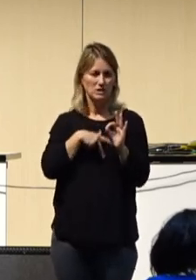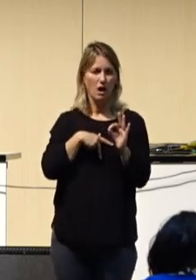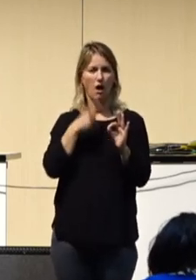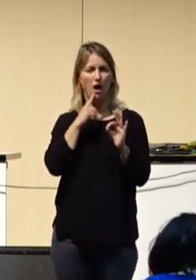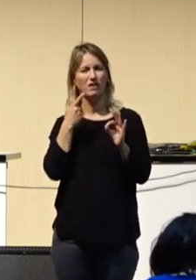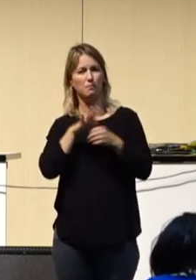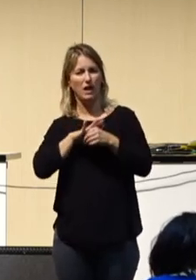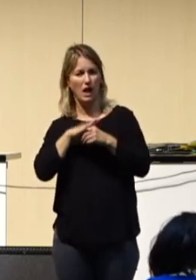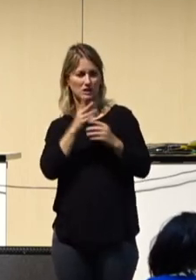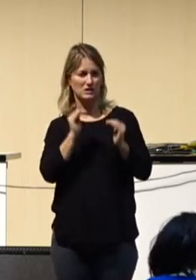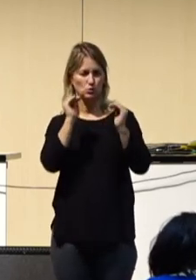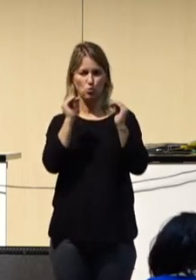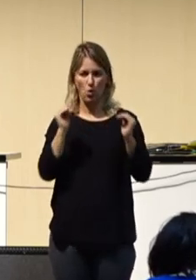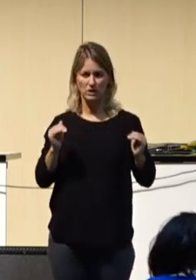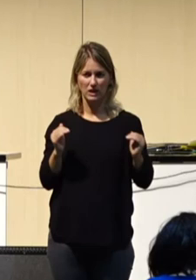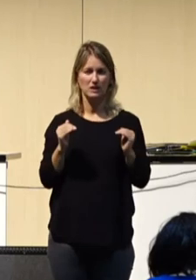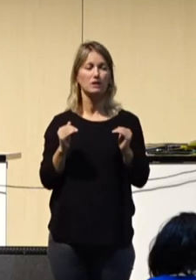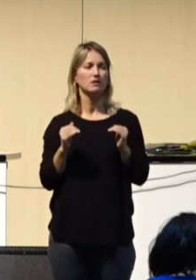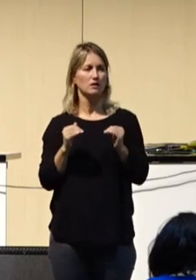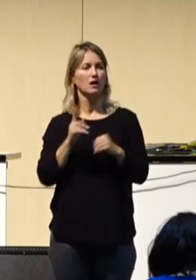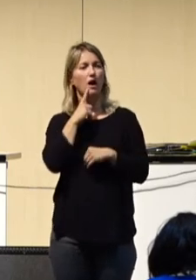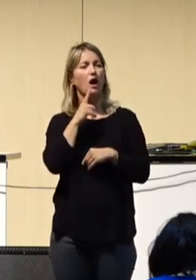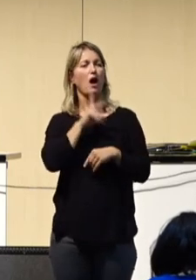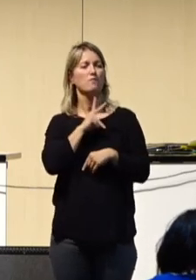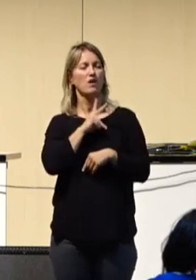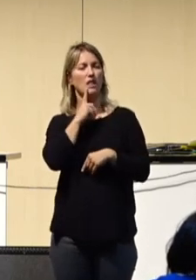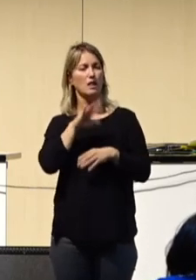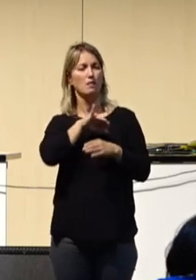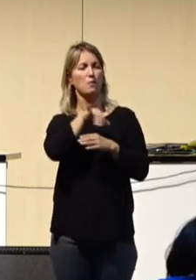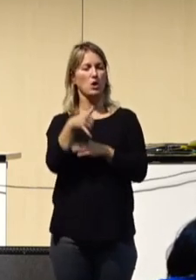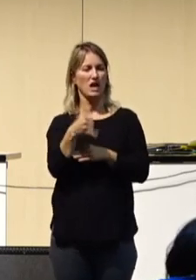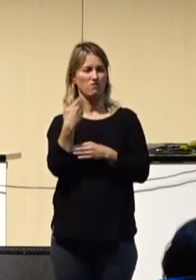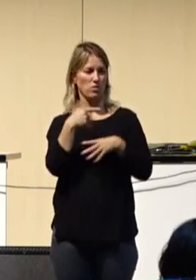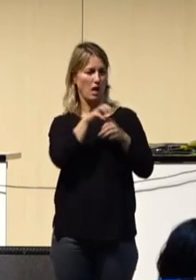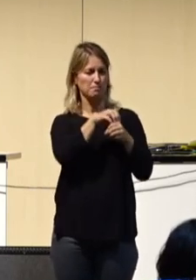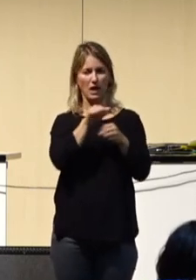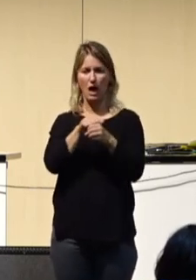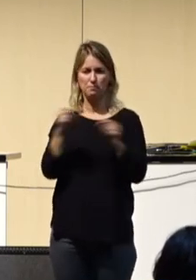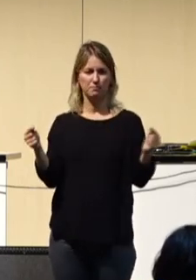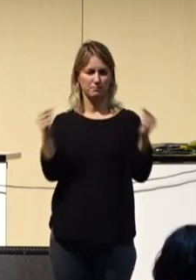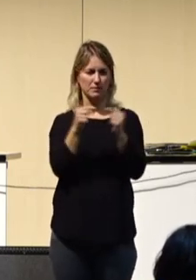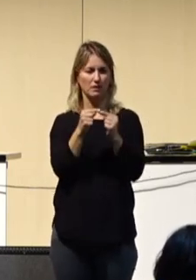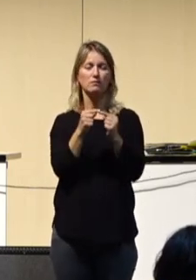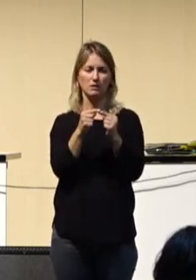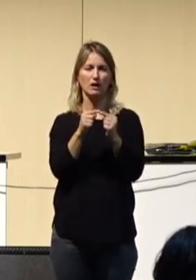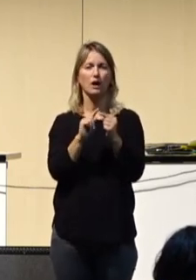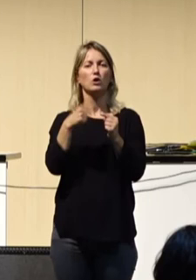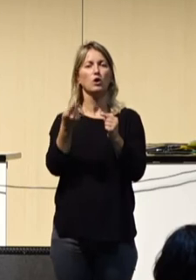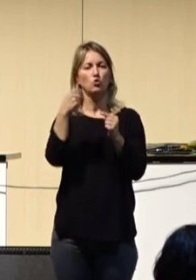Einordnung werden auf Ebene einer Projektgruppe zwischen den Ämtern und auf Geschäftsbereichsebene durch eine